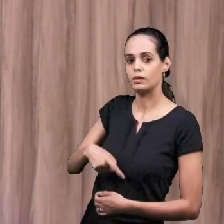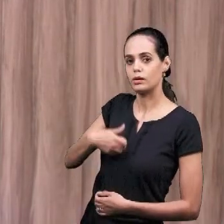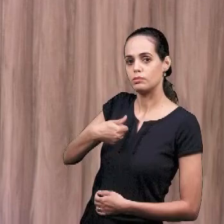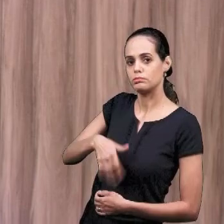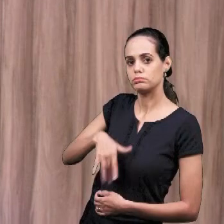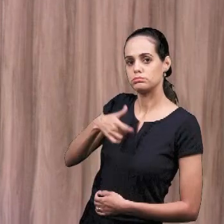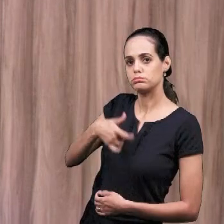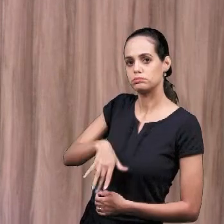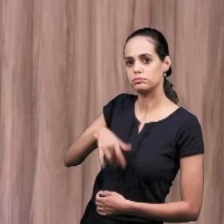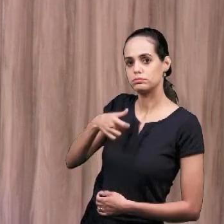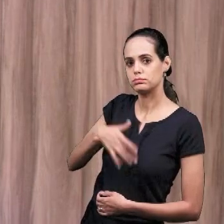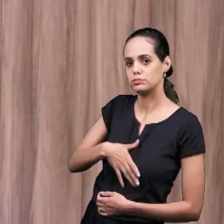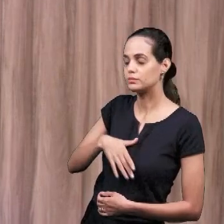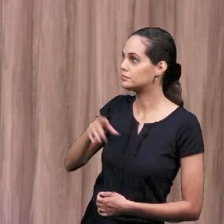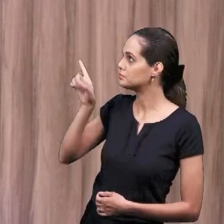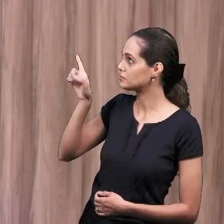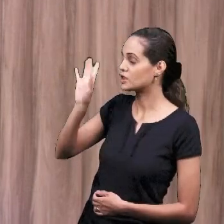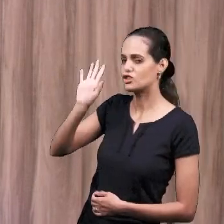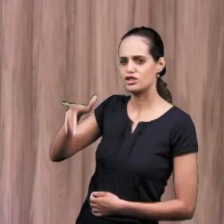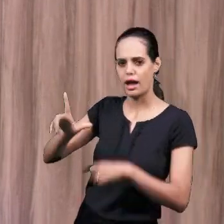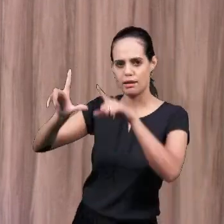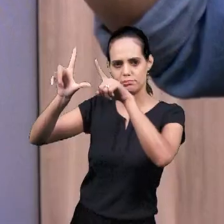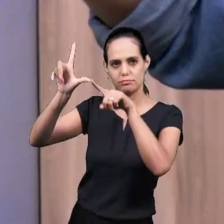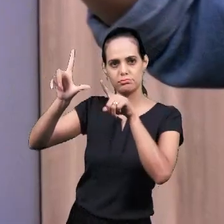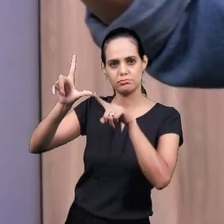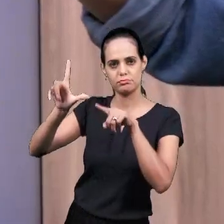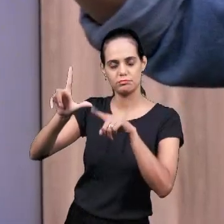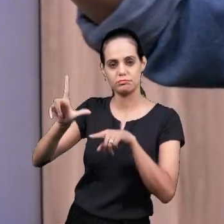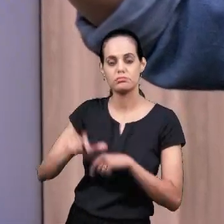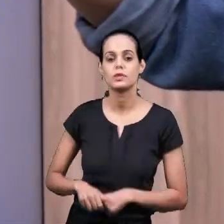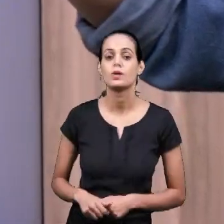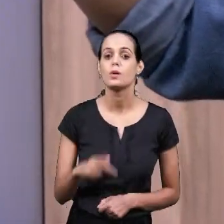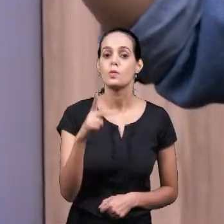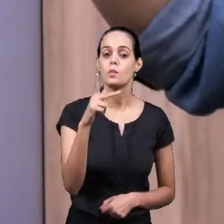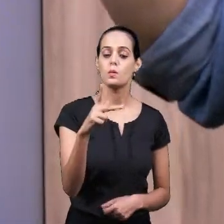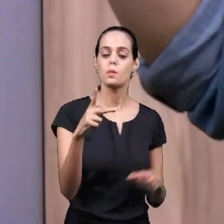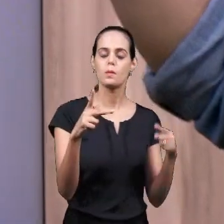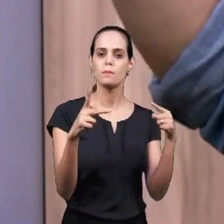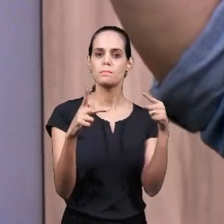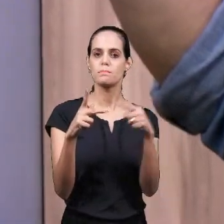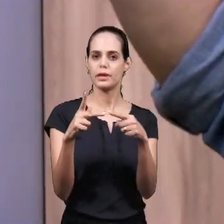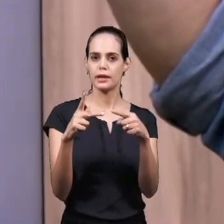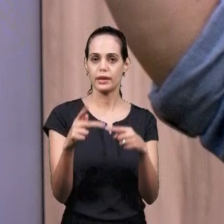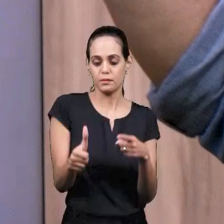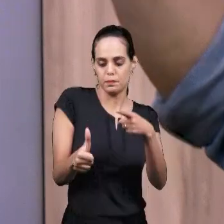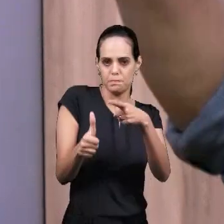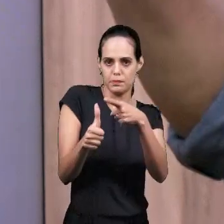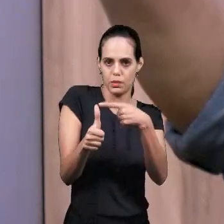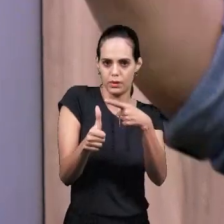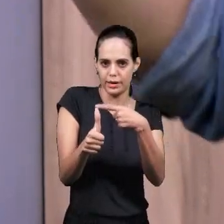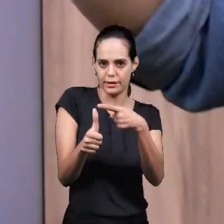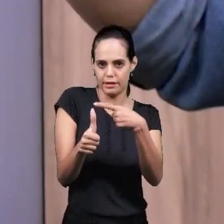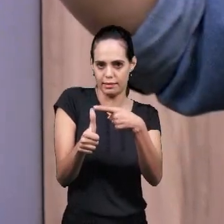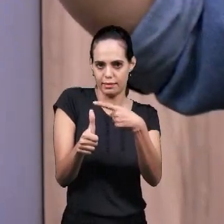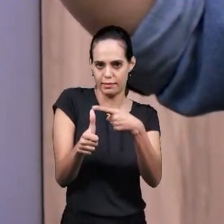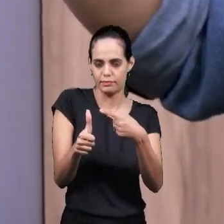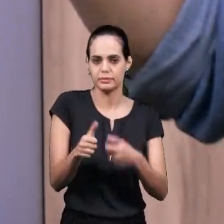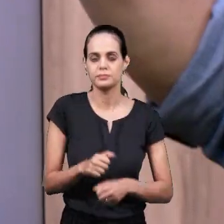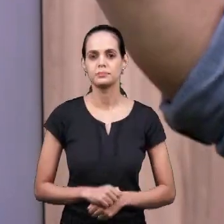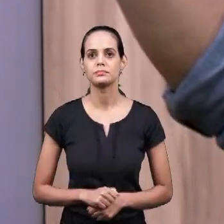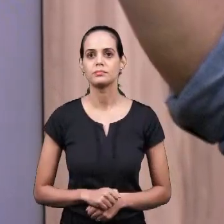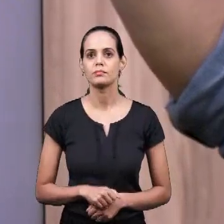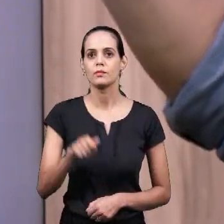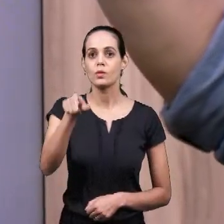rythme-ci. Voici la légende que nous avons déjà appris. Le P, c'est pour le